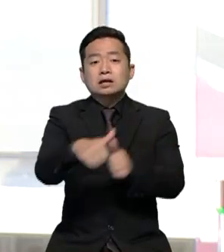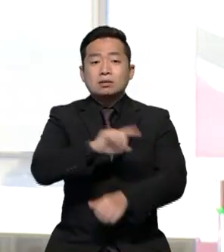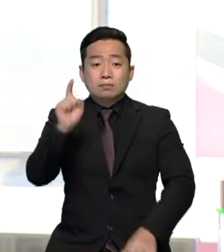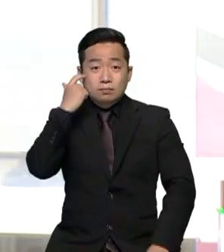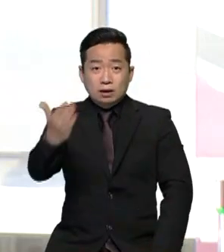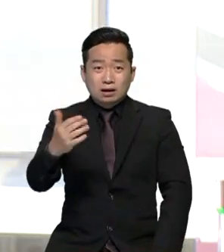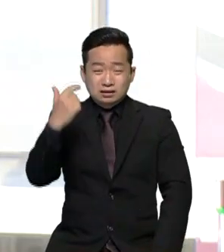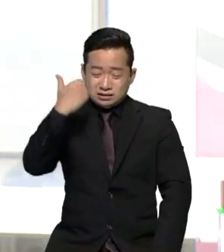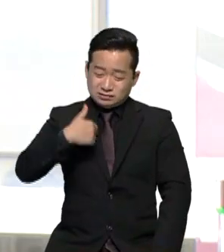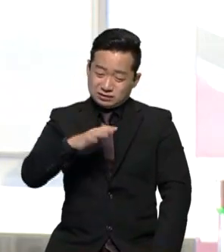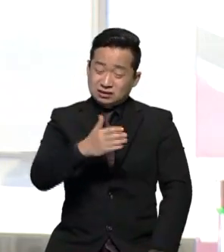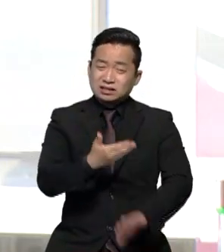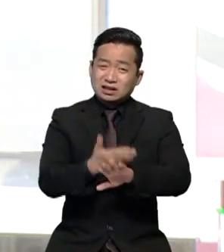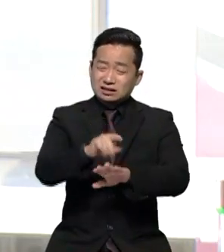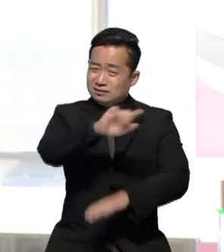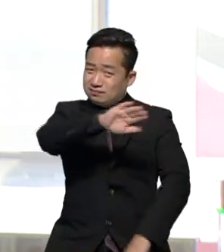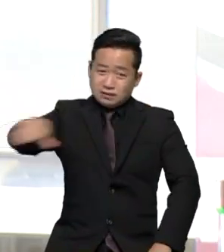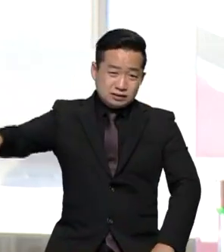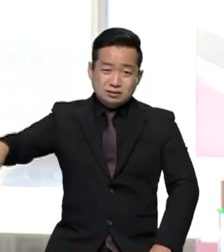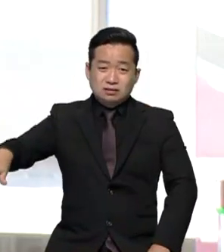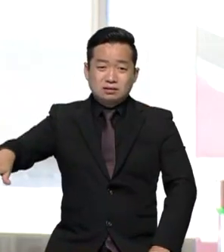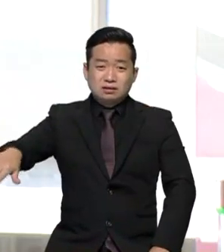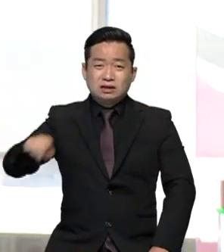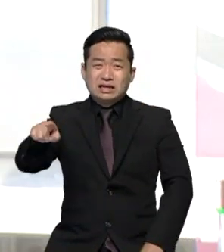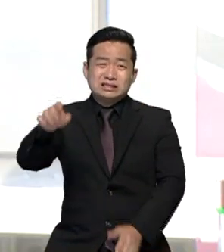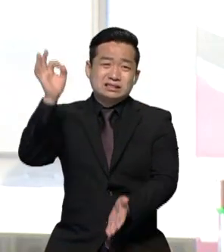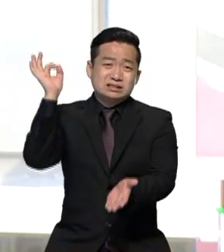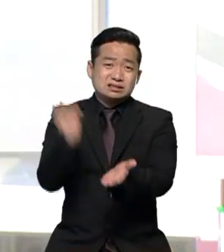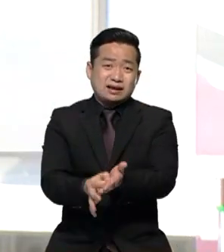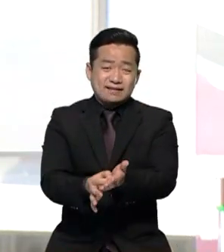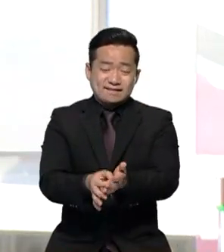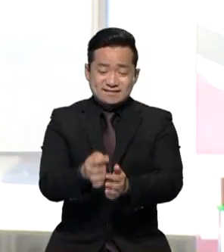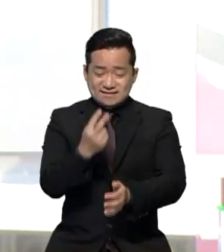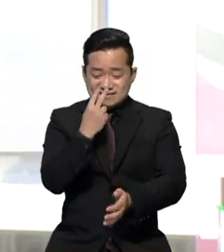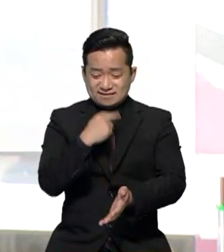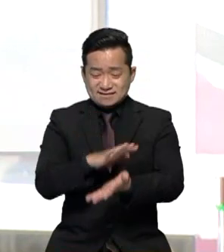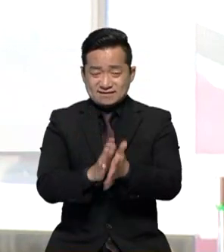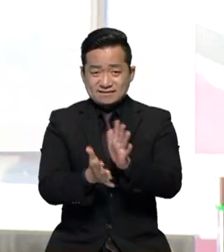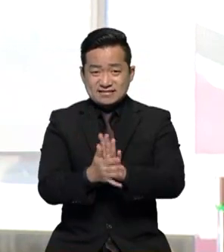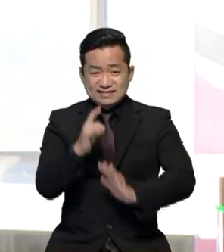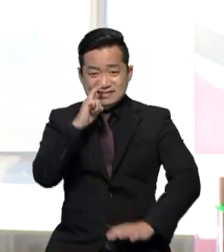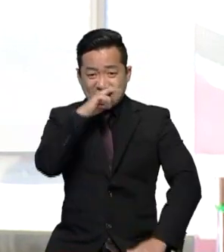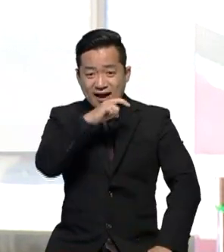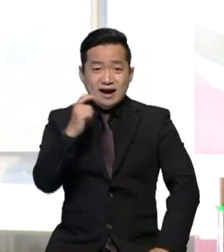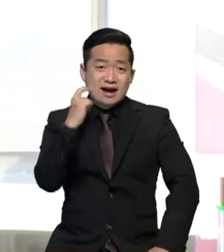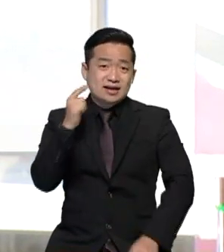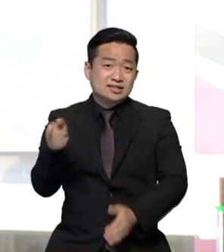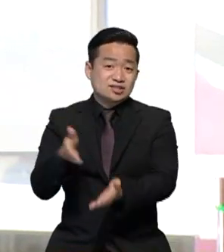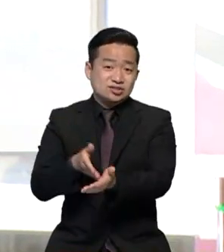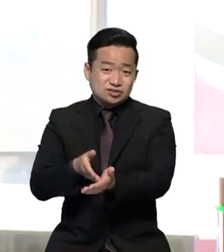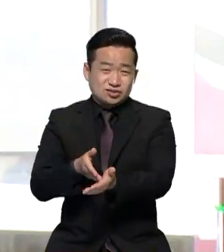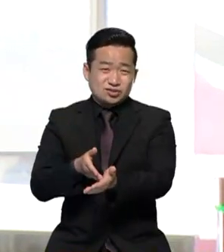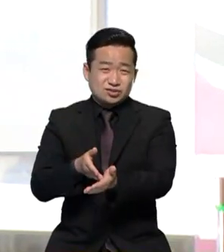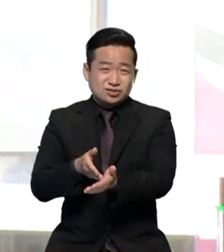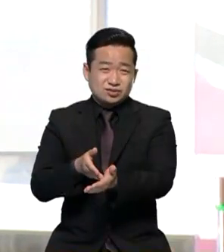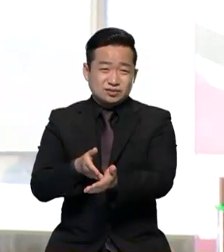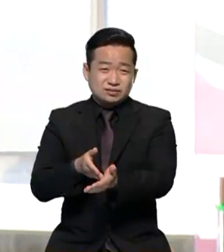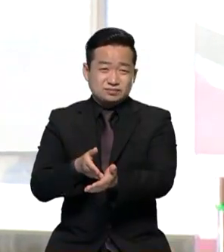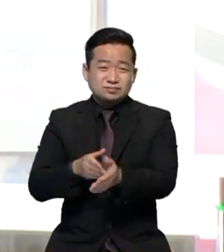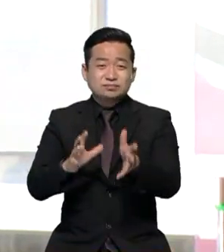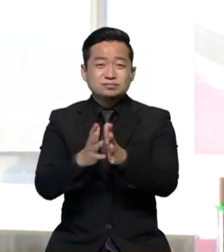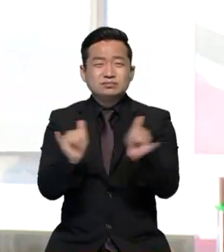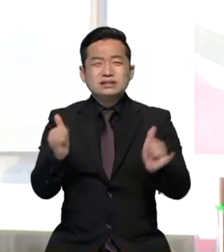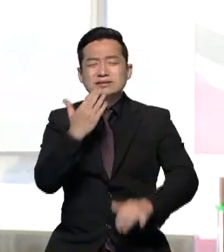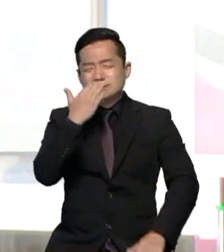다른 질문 없으십니까? 그런 저급하고 유치한 가짜뉴스 이제 선동은